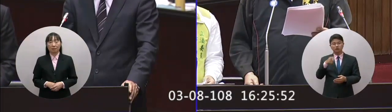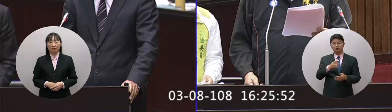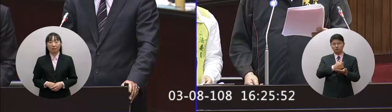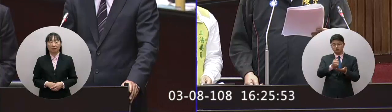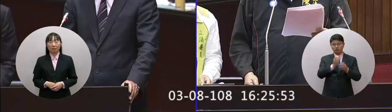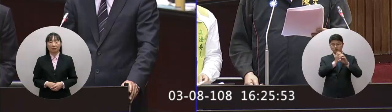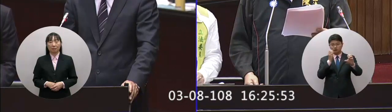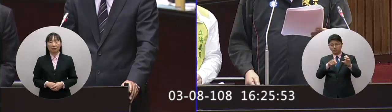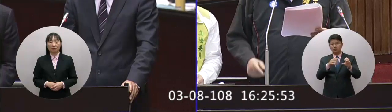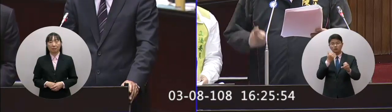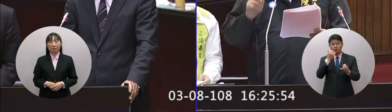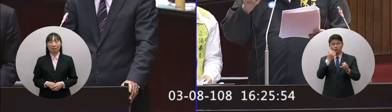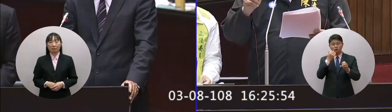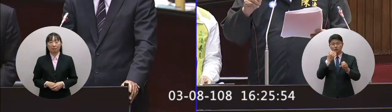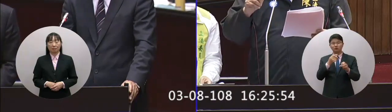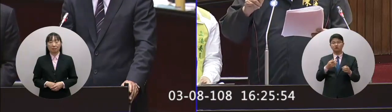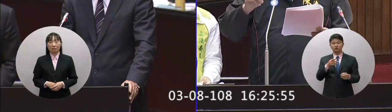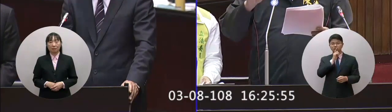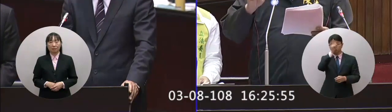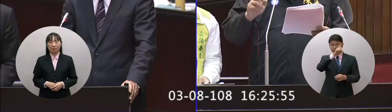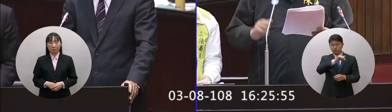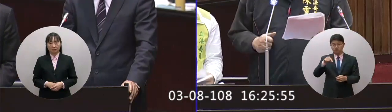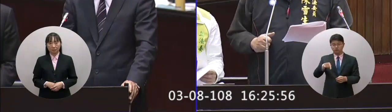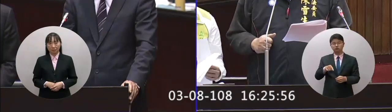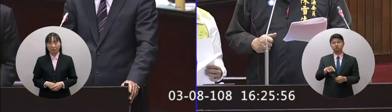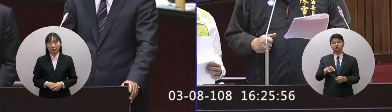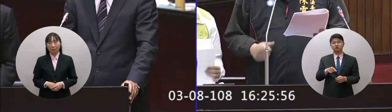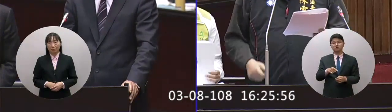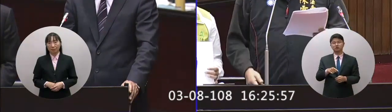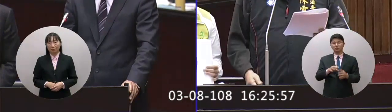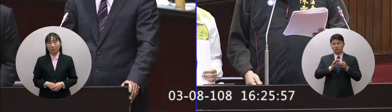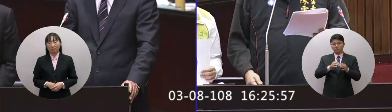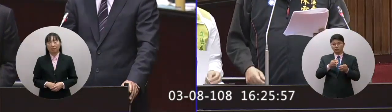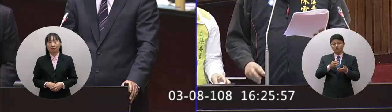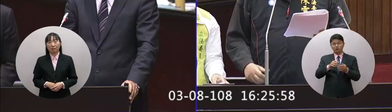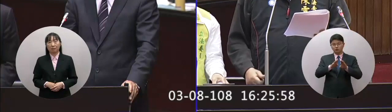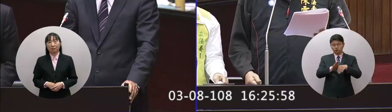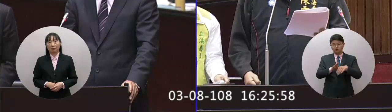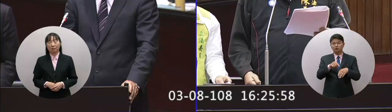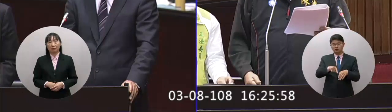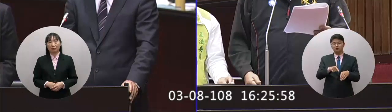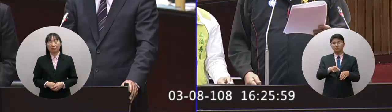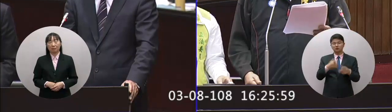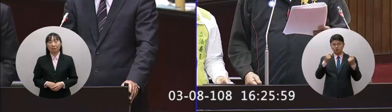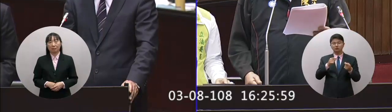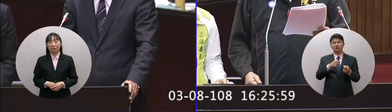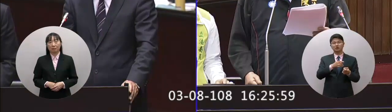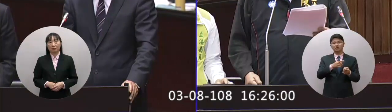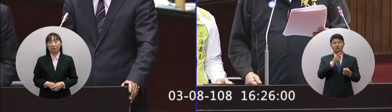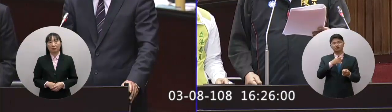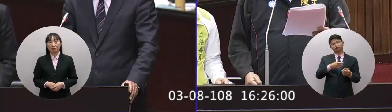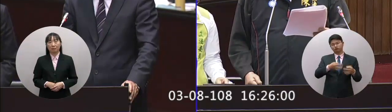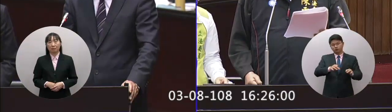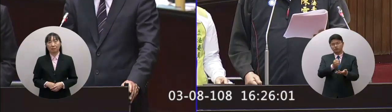只要依 单一品项，那么较低关税去报关就可以了，改变成什么呢？要主